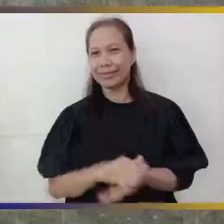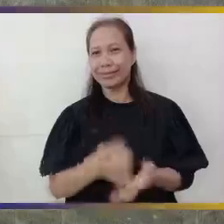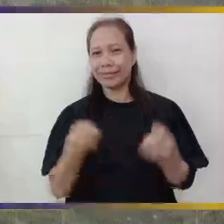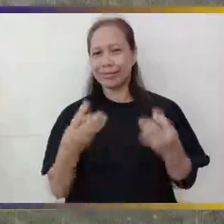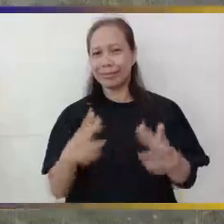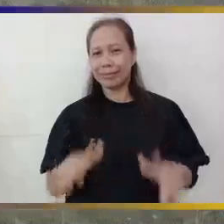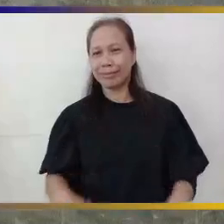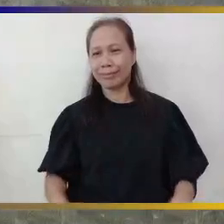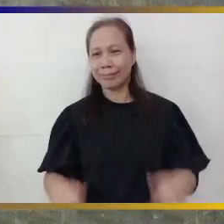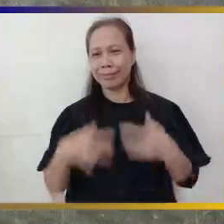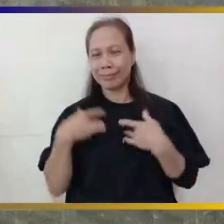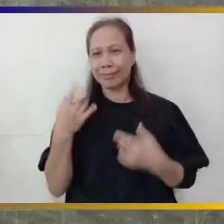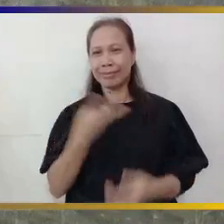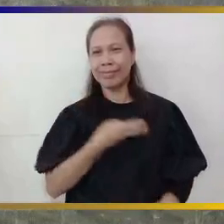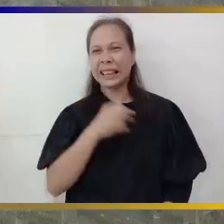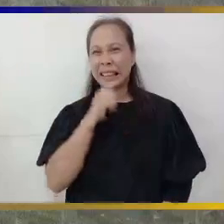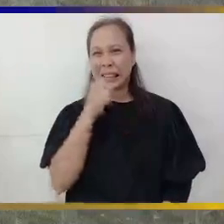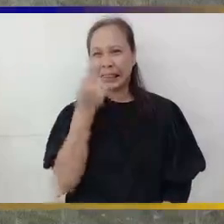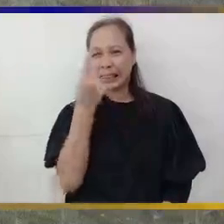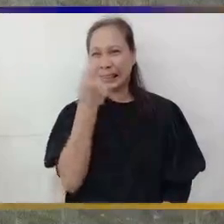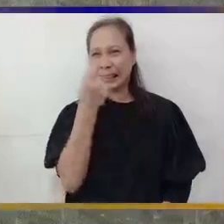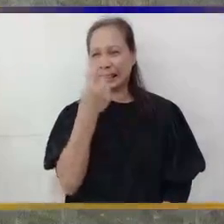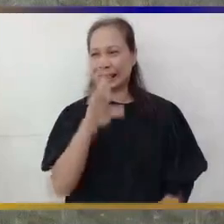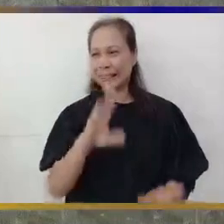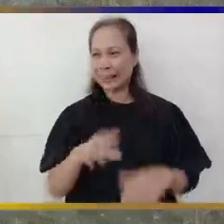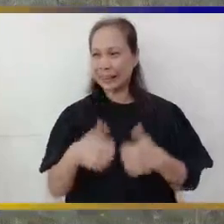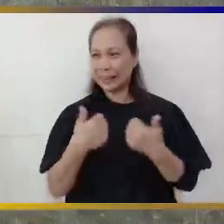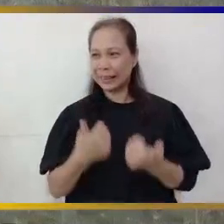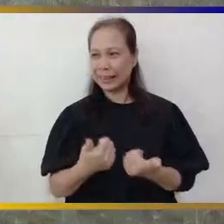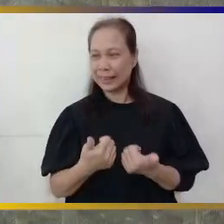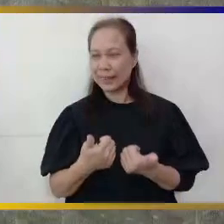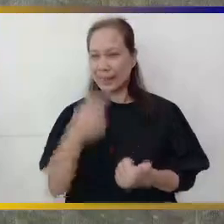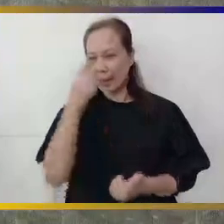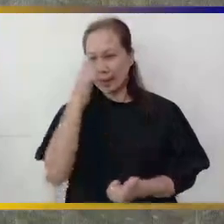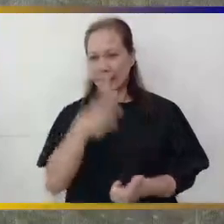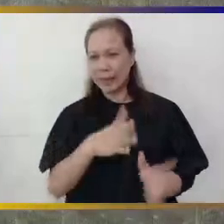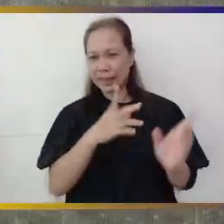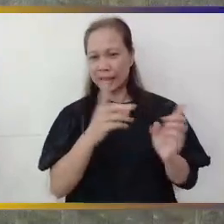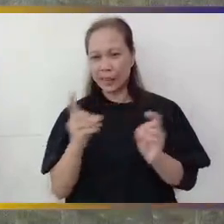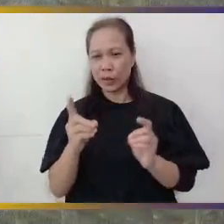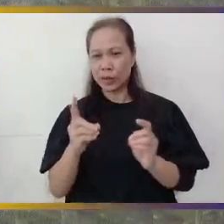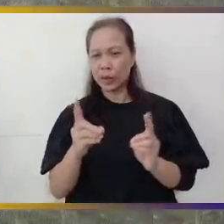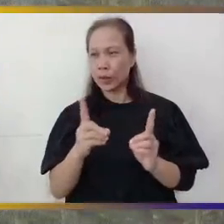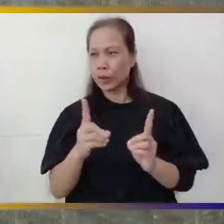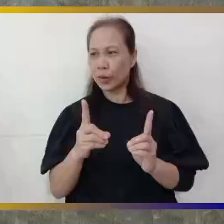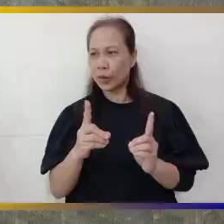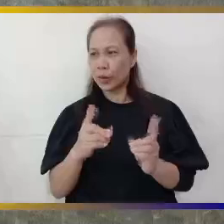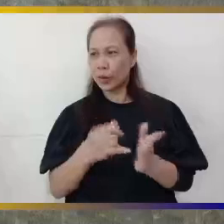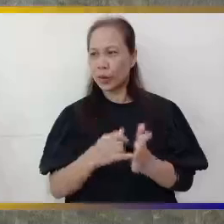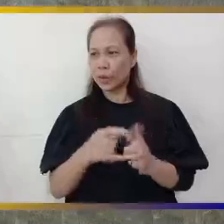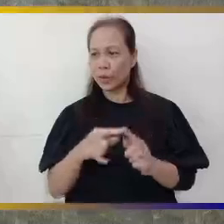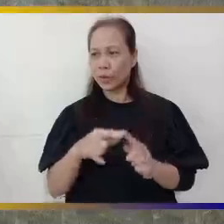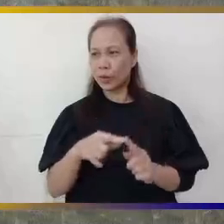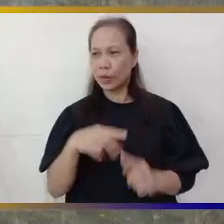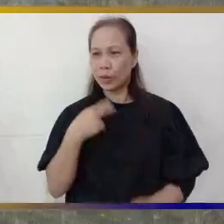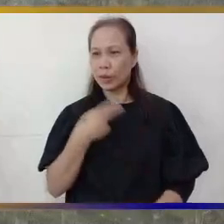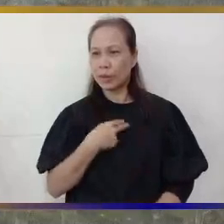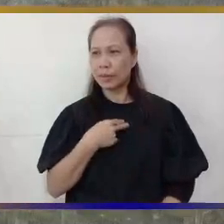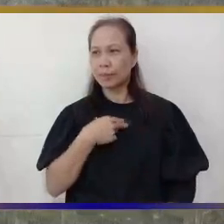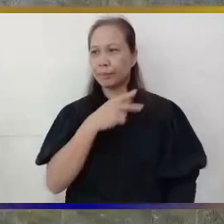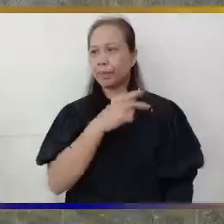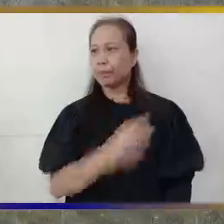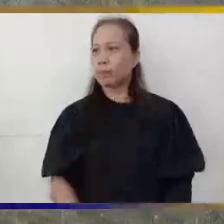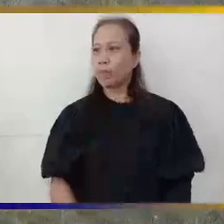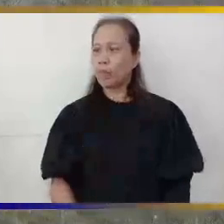nauunawaan yong yong ginagawa ng Diyos sa atin yung sovereign ng Diyos pag sinabing sovereign ng Diyos